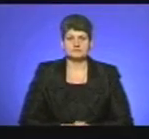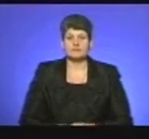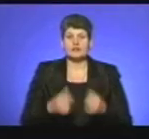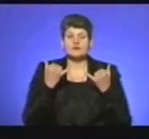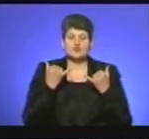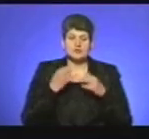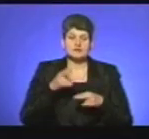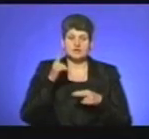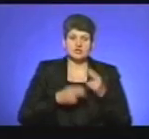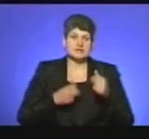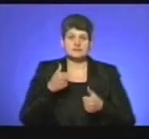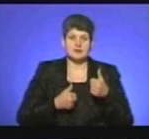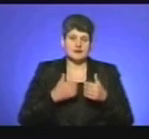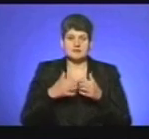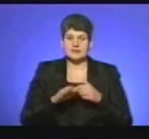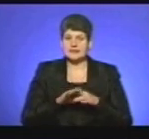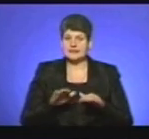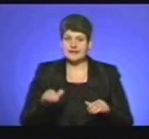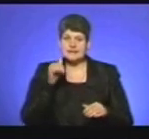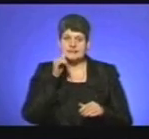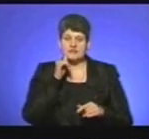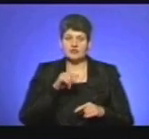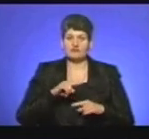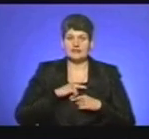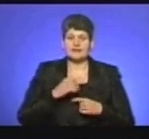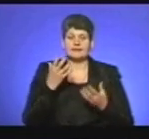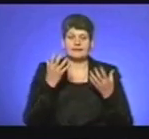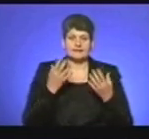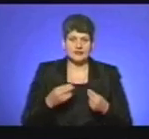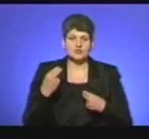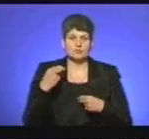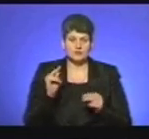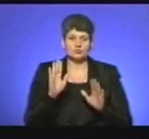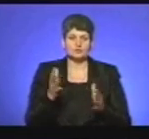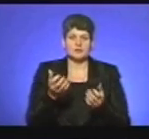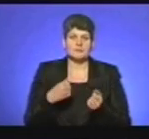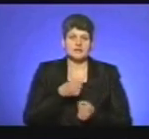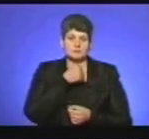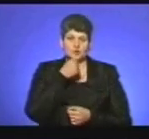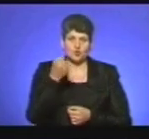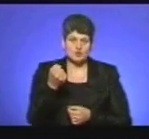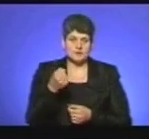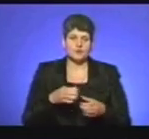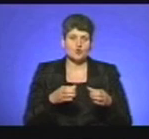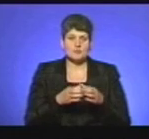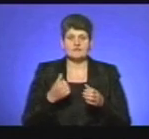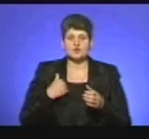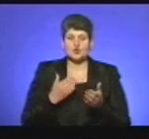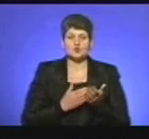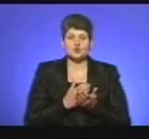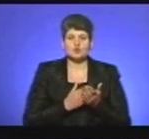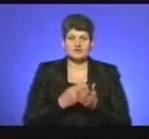Сьогодні завершилися змагання серед дітей. Завтра у фінальний день чемпіонату участь братимуть дорослі. Команди військовослужбовців